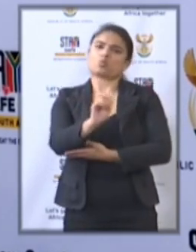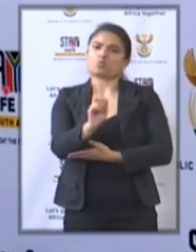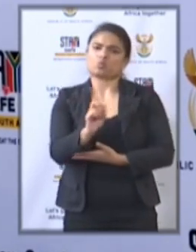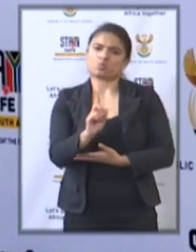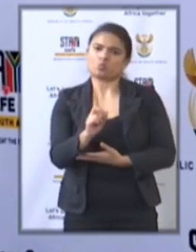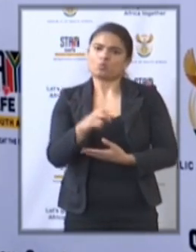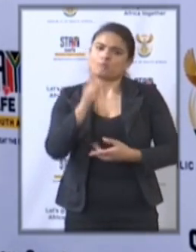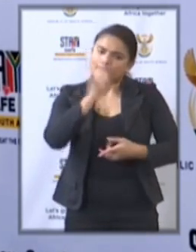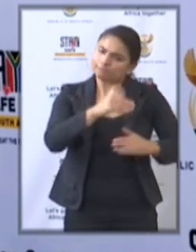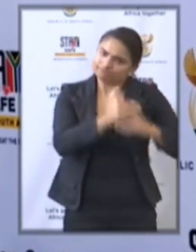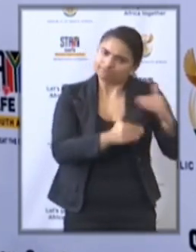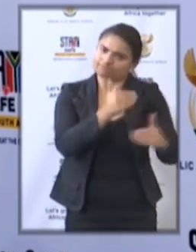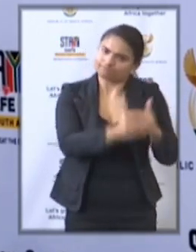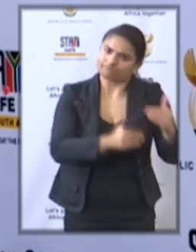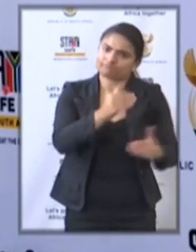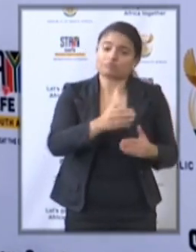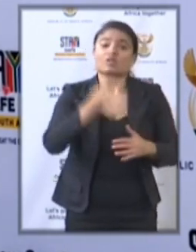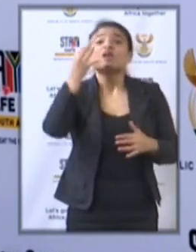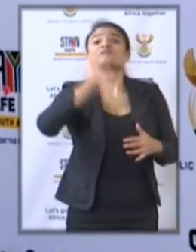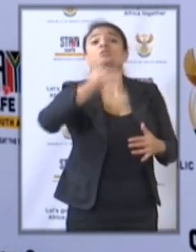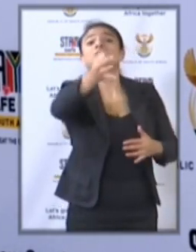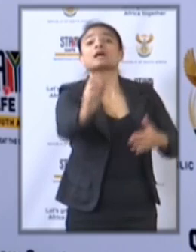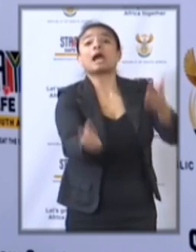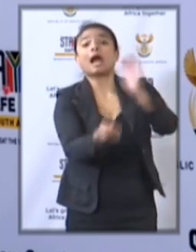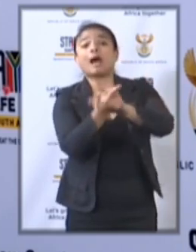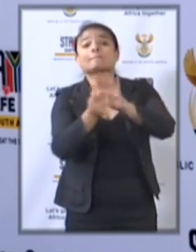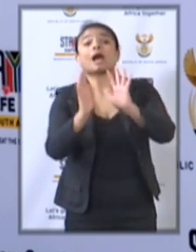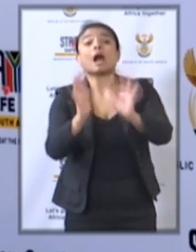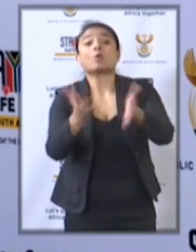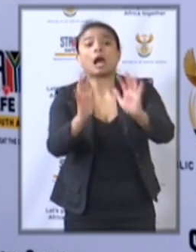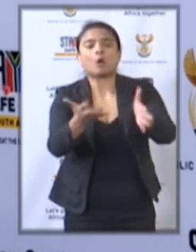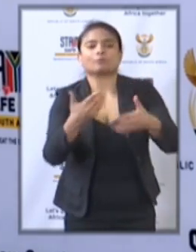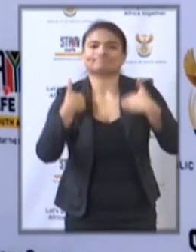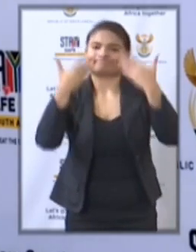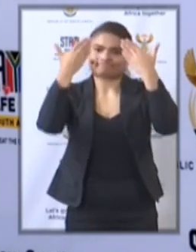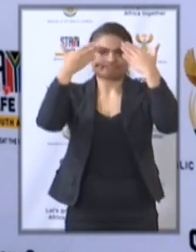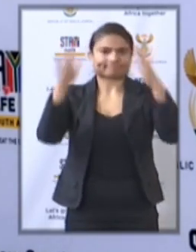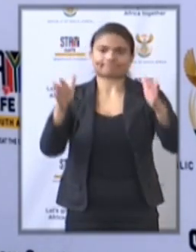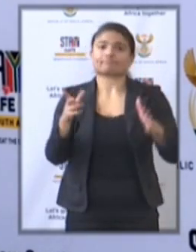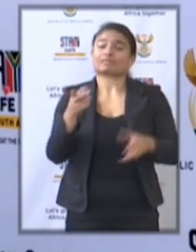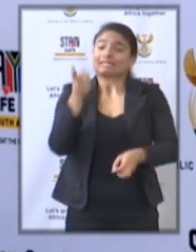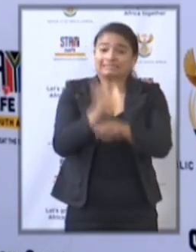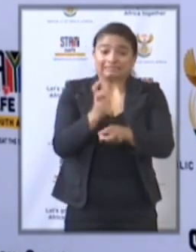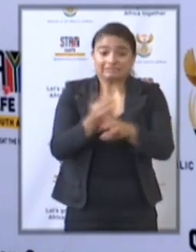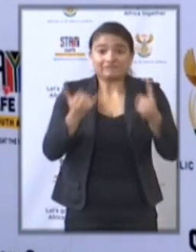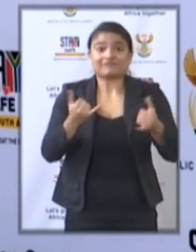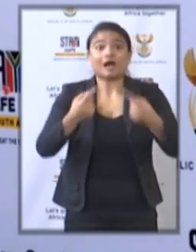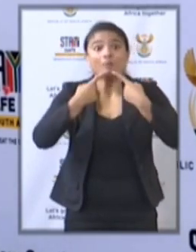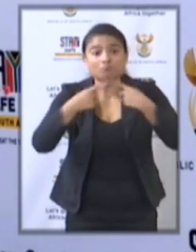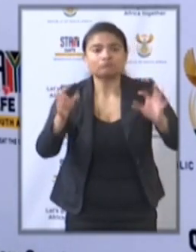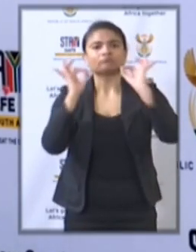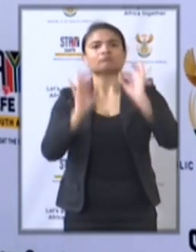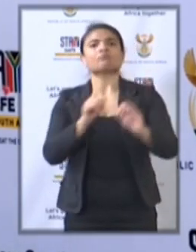How things may pan out in future, it's very difficult to tell.